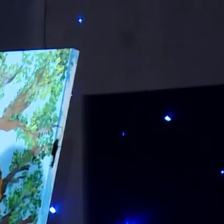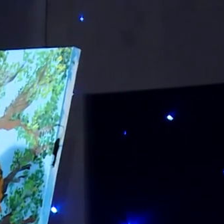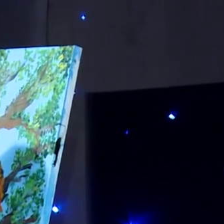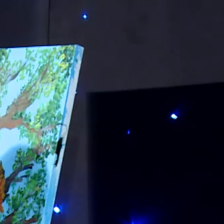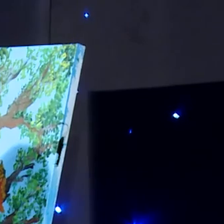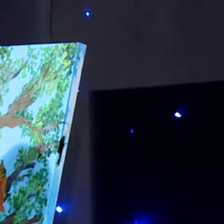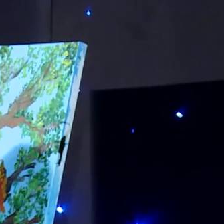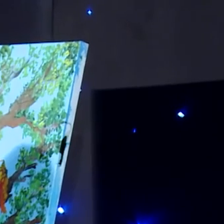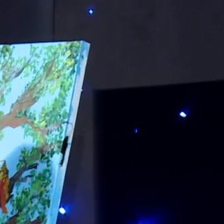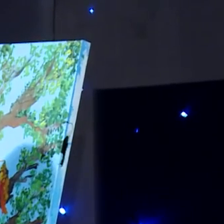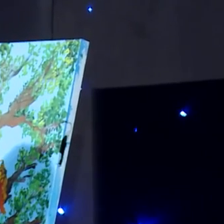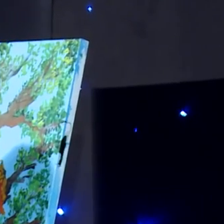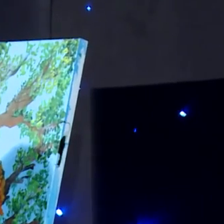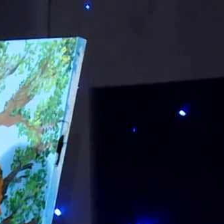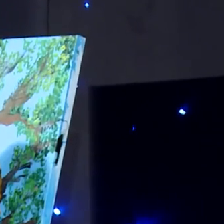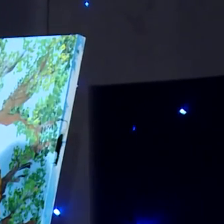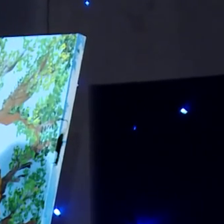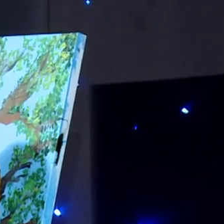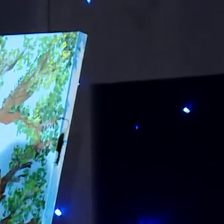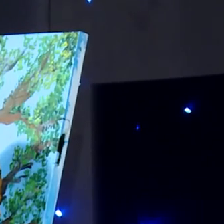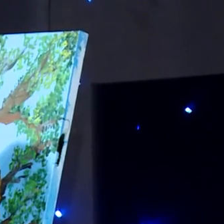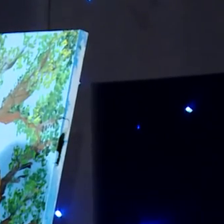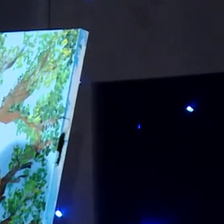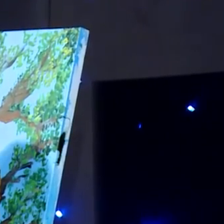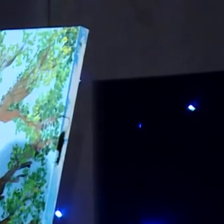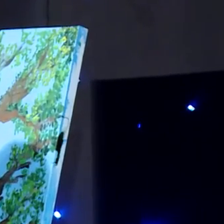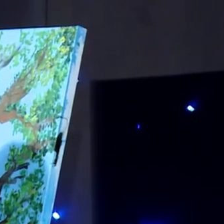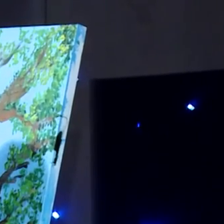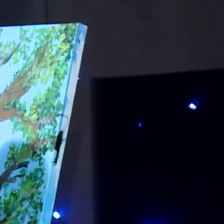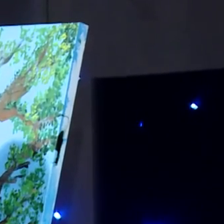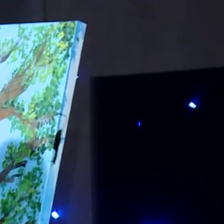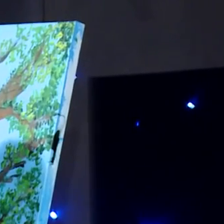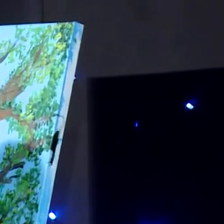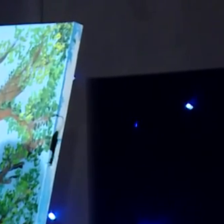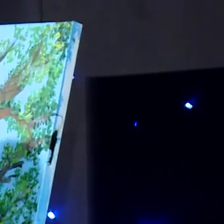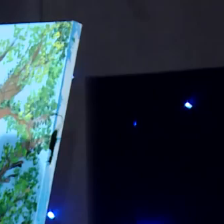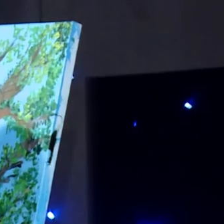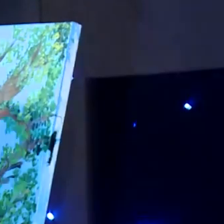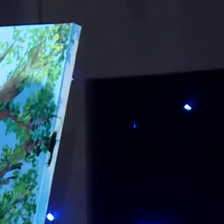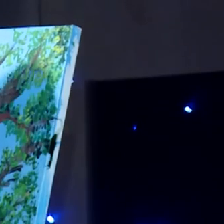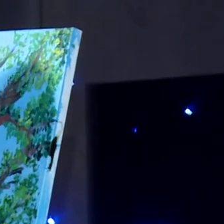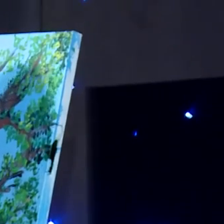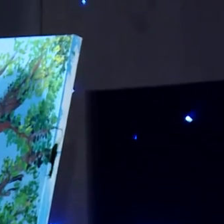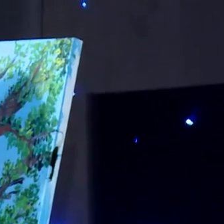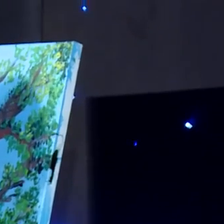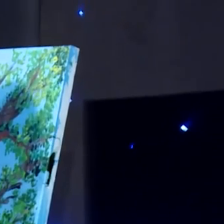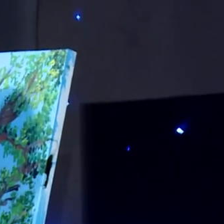बात है खास है, कुछ स्वाद है।